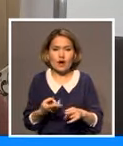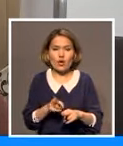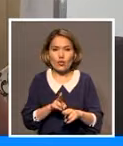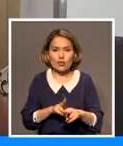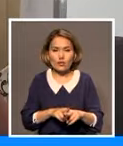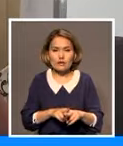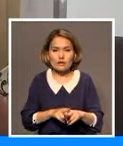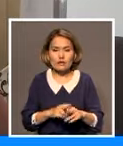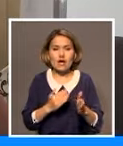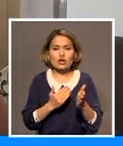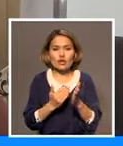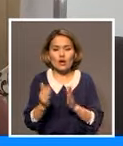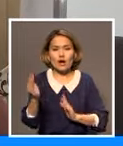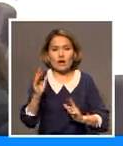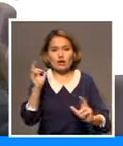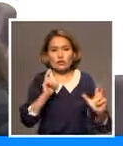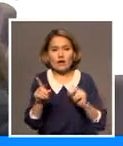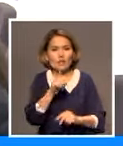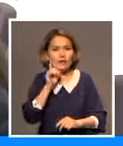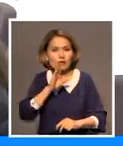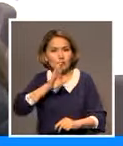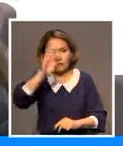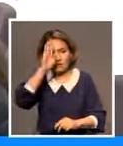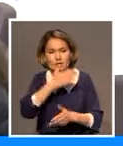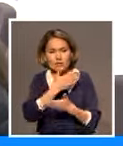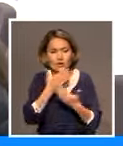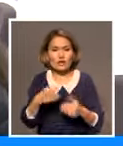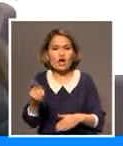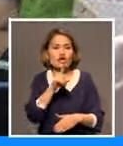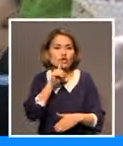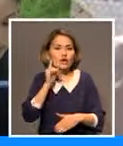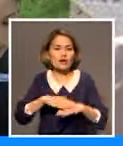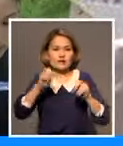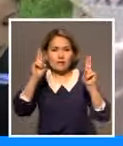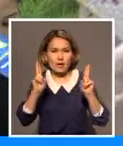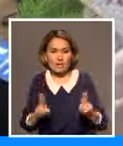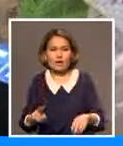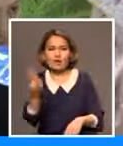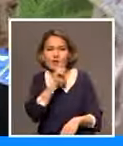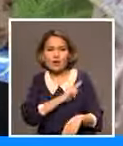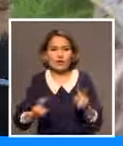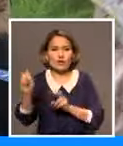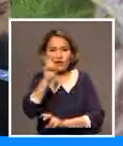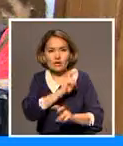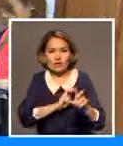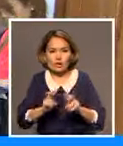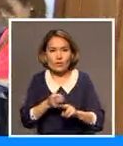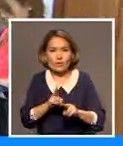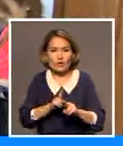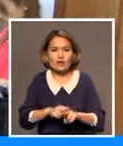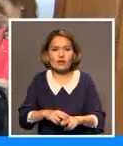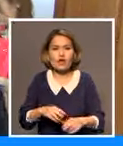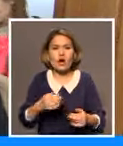оқу орындары ондай мамандықтар дайындамайды. Жұмыс өтілі бұл жас маман үшін ең ыңғайсыз сұрақ. Үмітін үкілеп келгендердің арасында ол